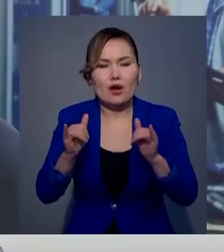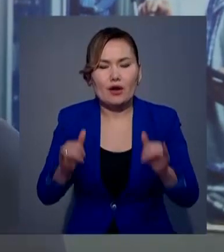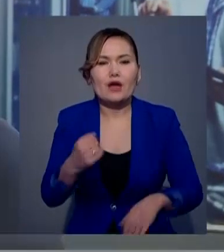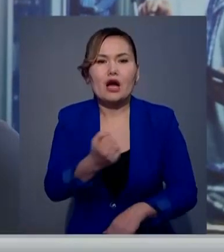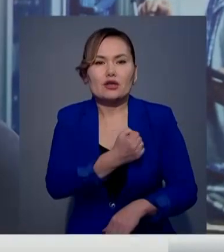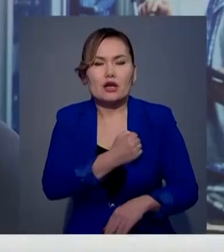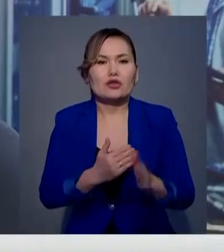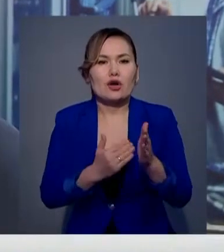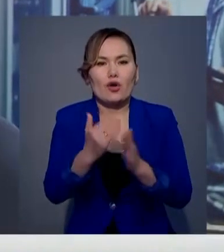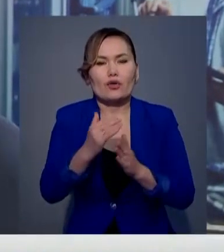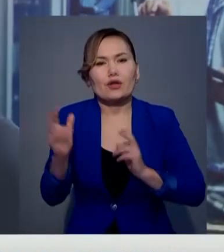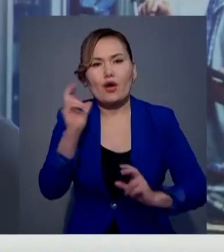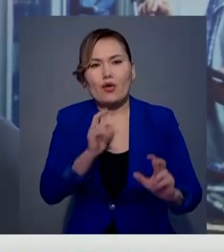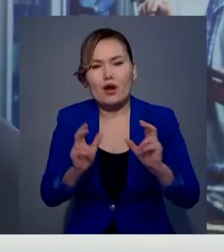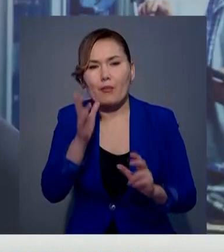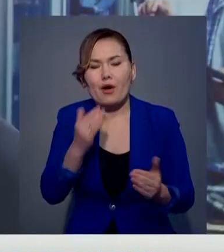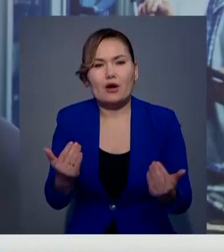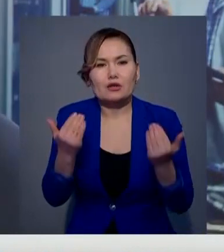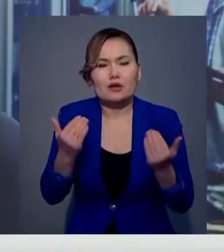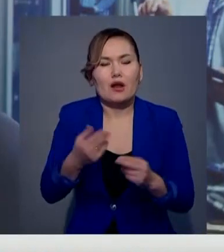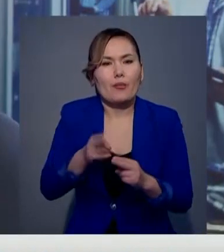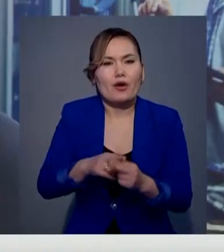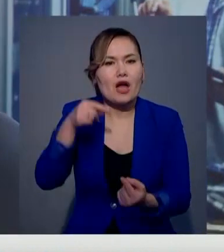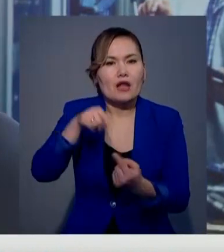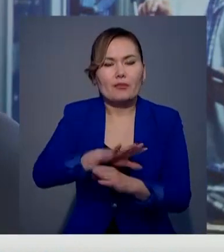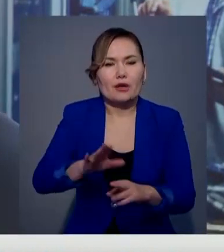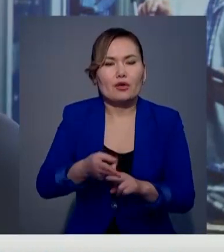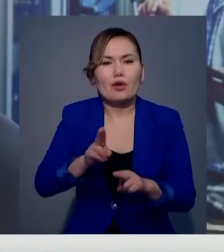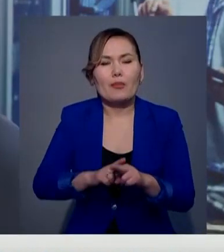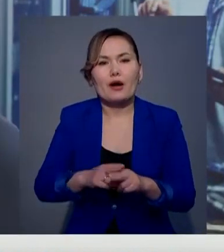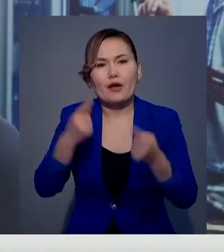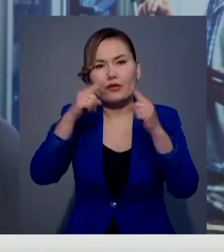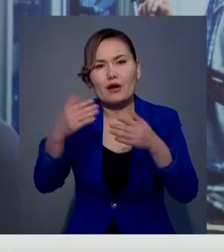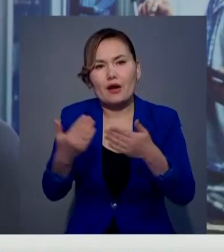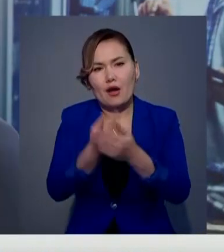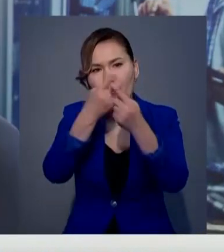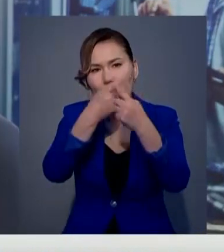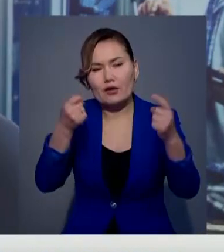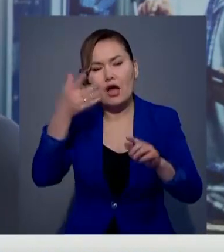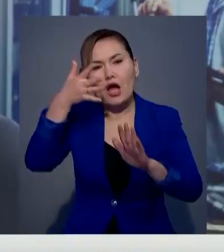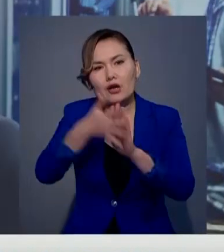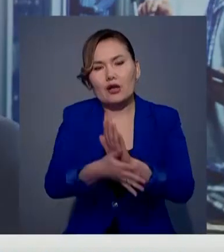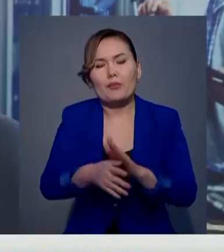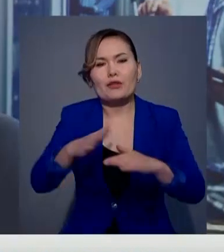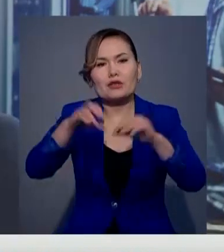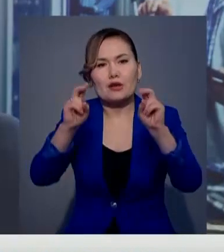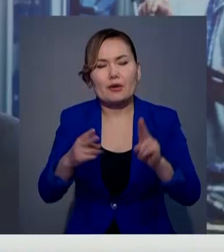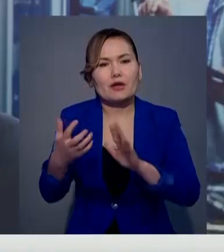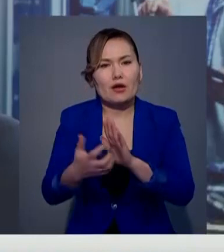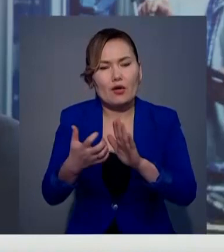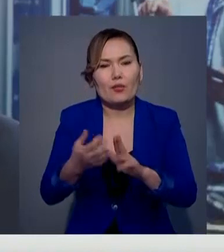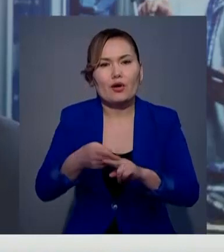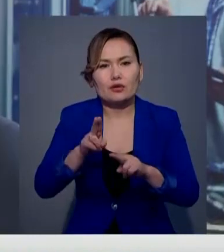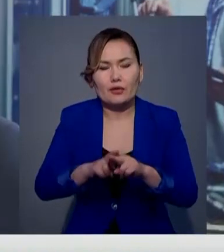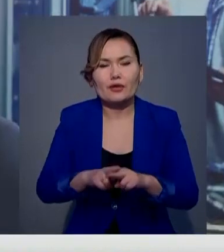оқу орындары қазіргі заман талабынан шығып үлгермей жатыр. Ақпараттық технологияны жетік білетін жұмысшылар жоқтың қасы. Осыған орай